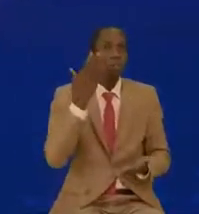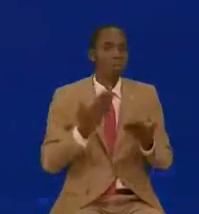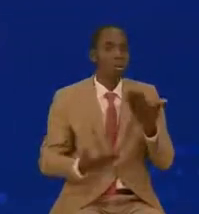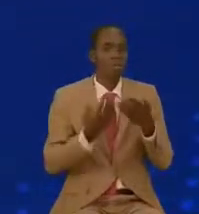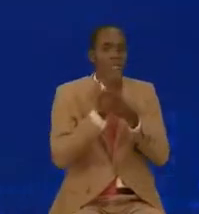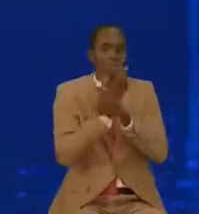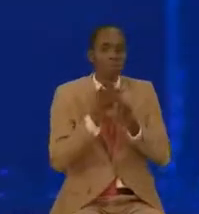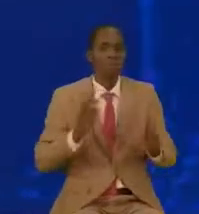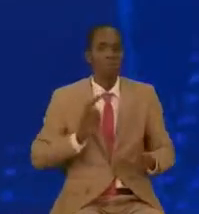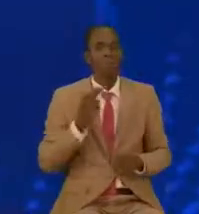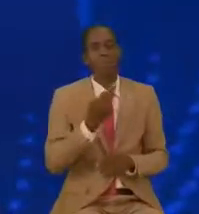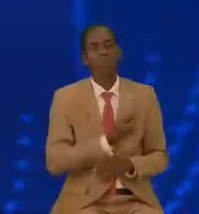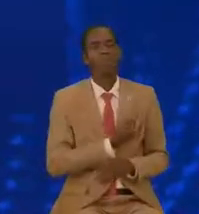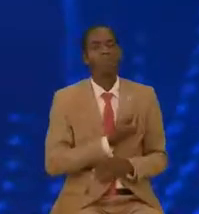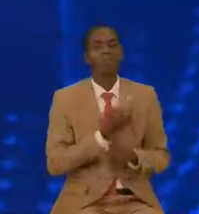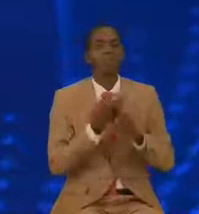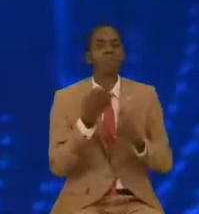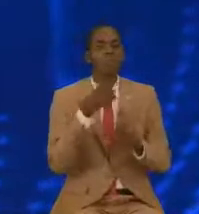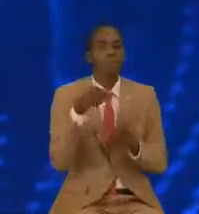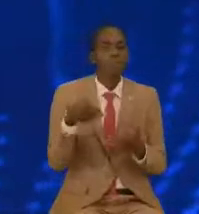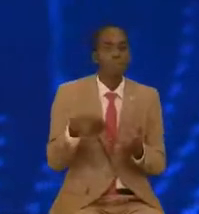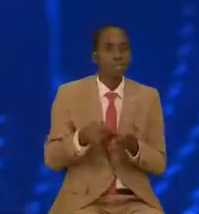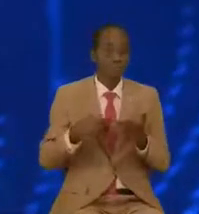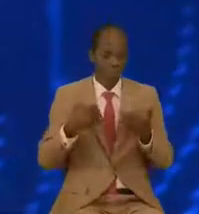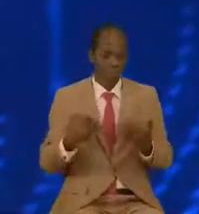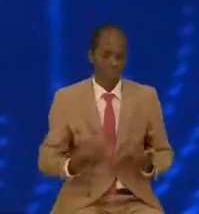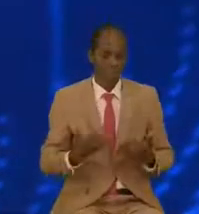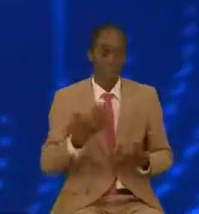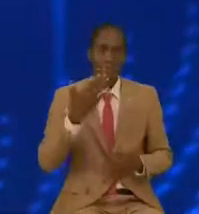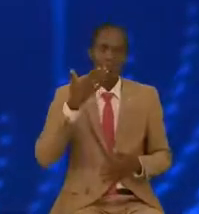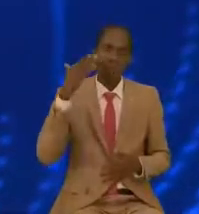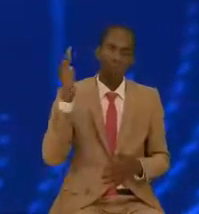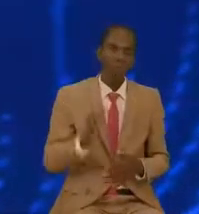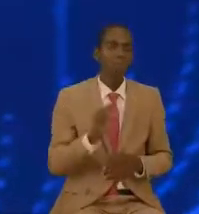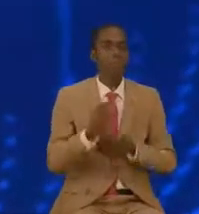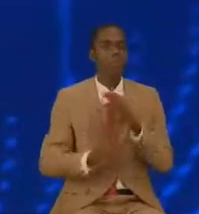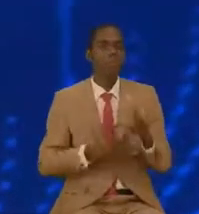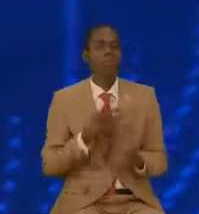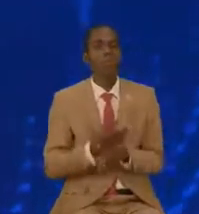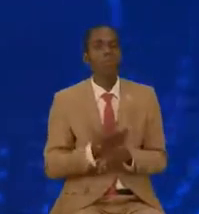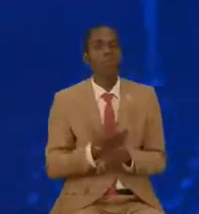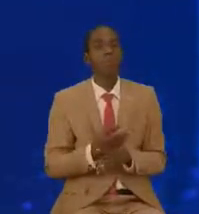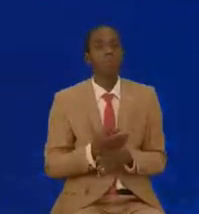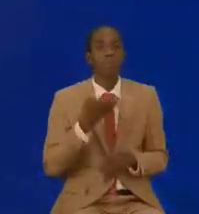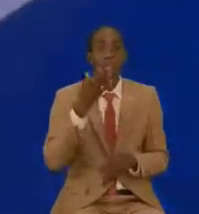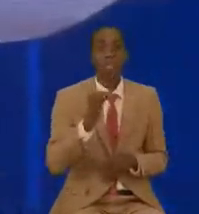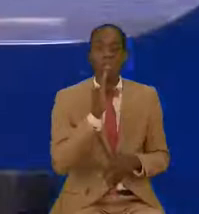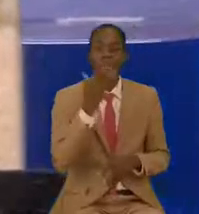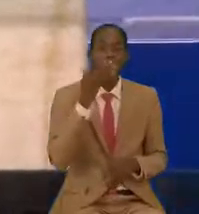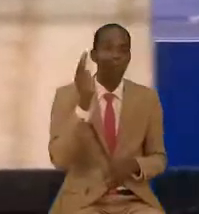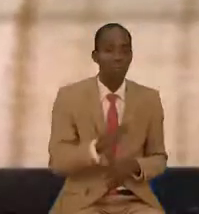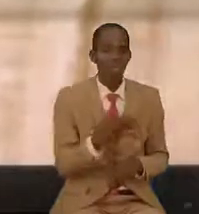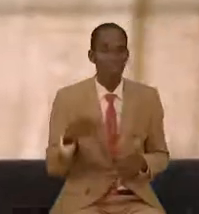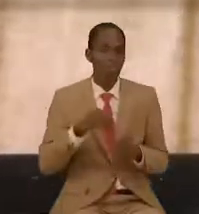de nous arracher du présent siècle mauvais. Il y a le